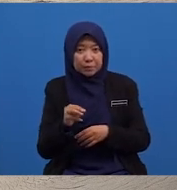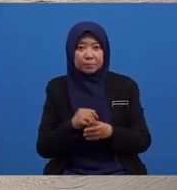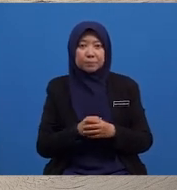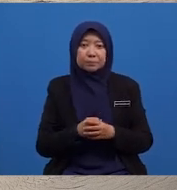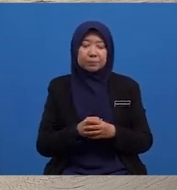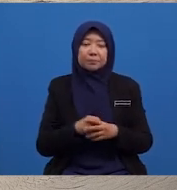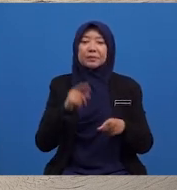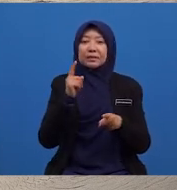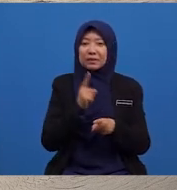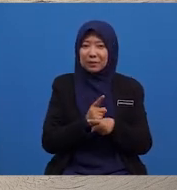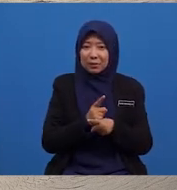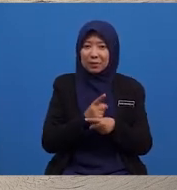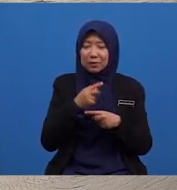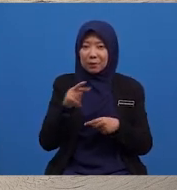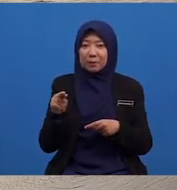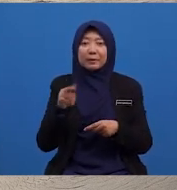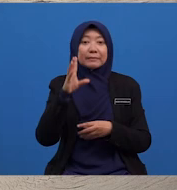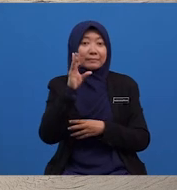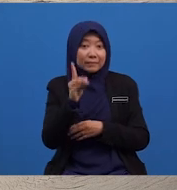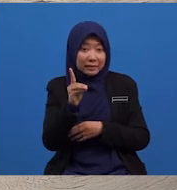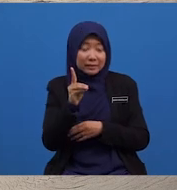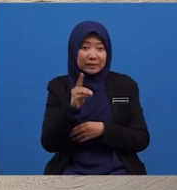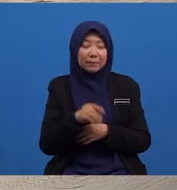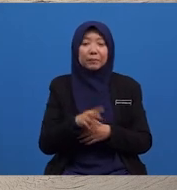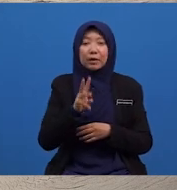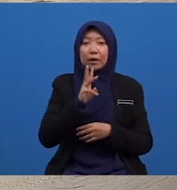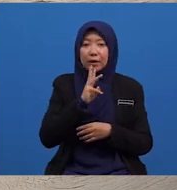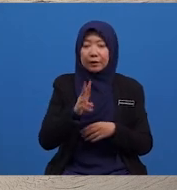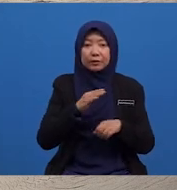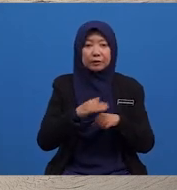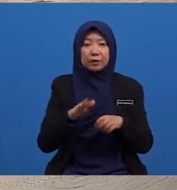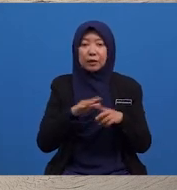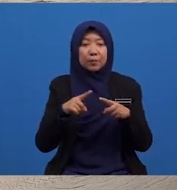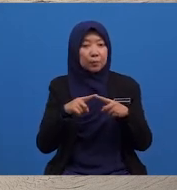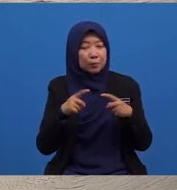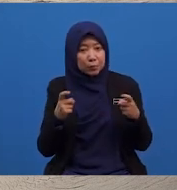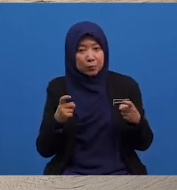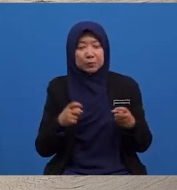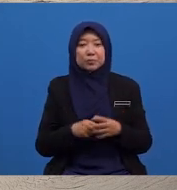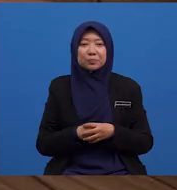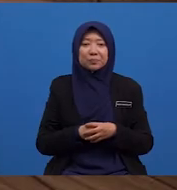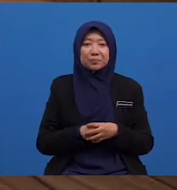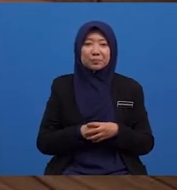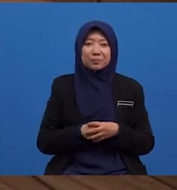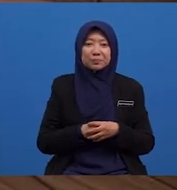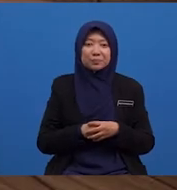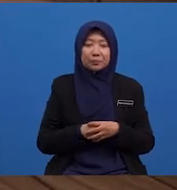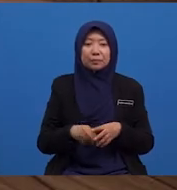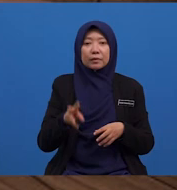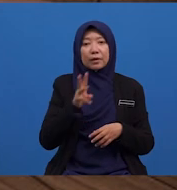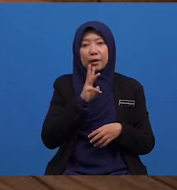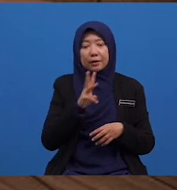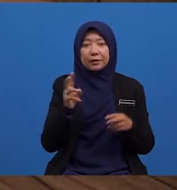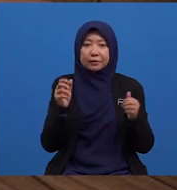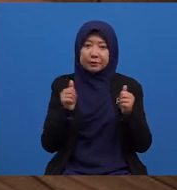sekali. Jawapan yang tepat ialah D, iaitu air dicincang takkan putus. Air dengan